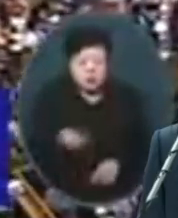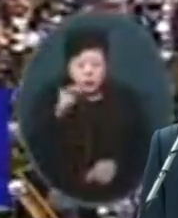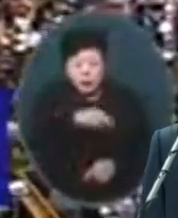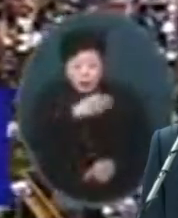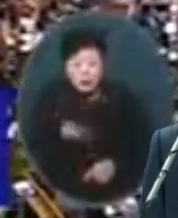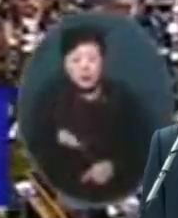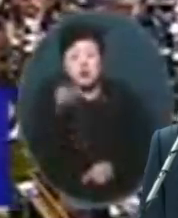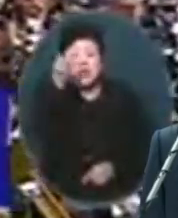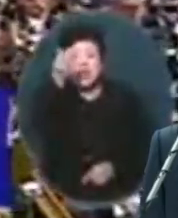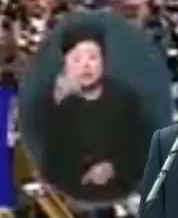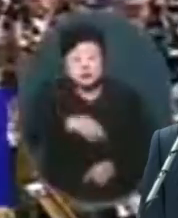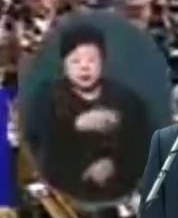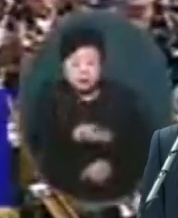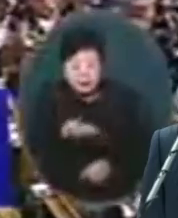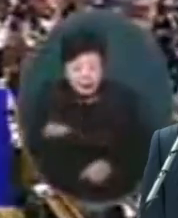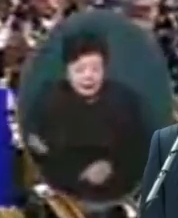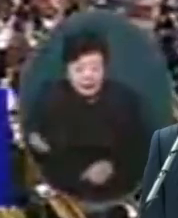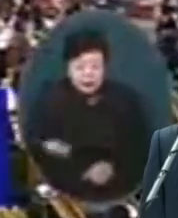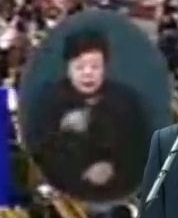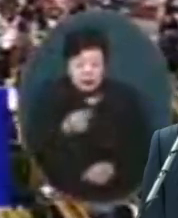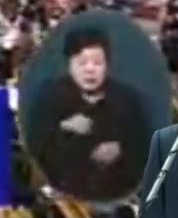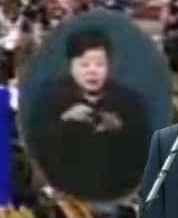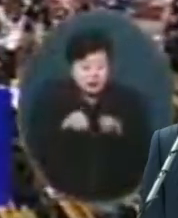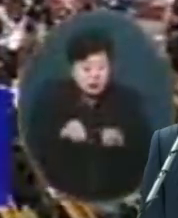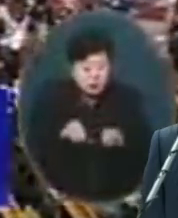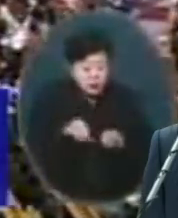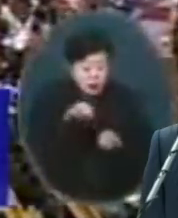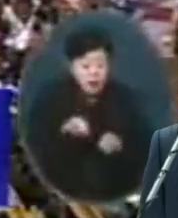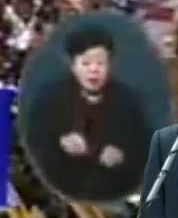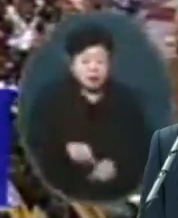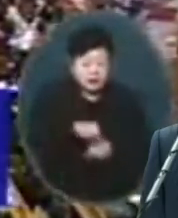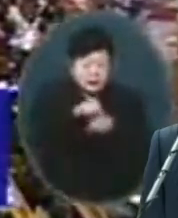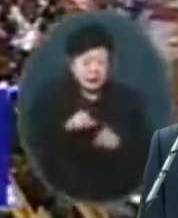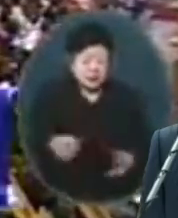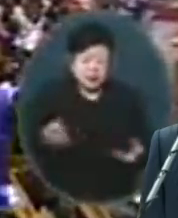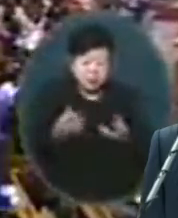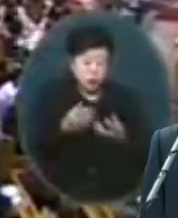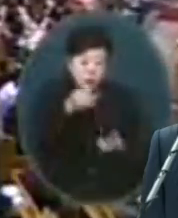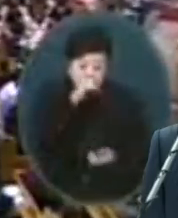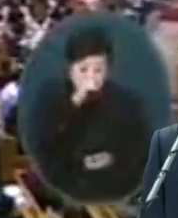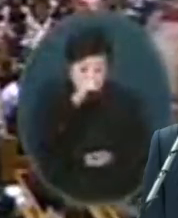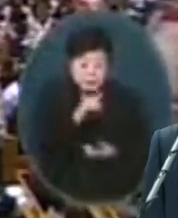곧 위에서부터 흘러내리던 물이 끊어지고 한 곳에 쌓여 있으리라.